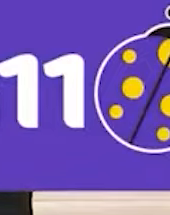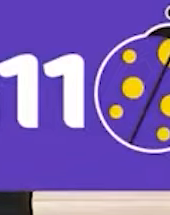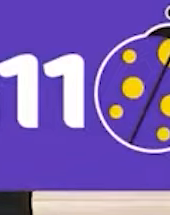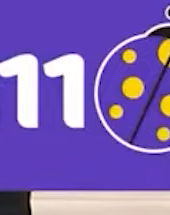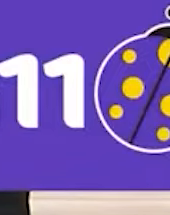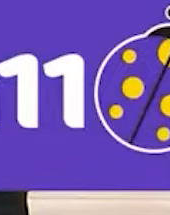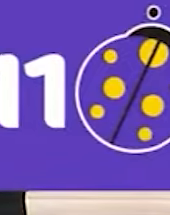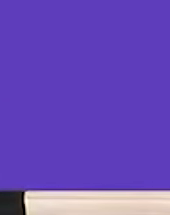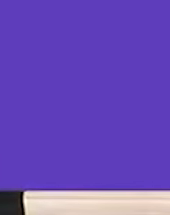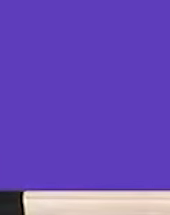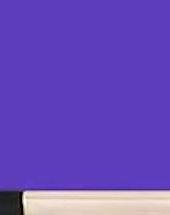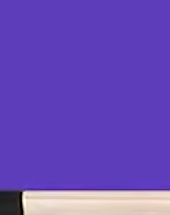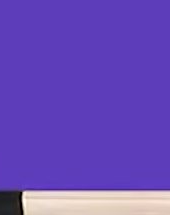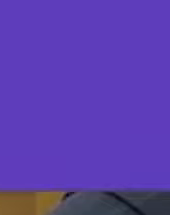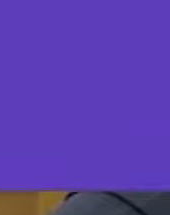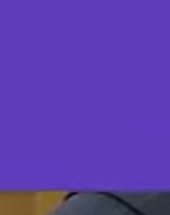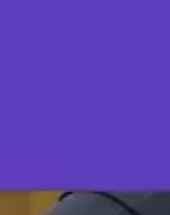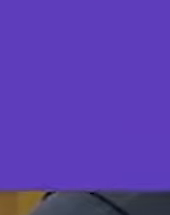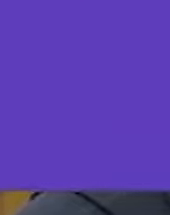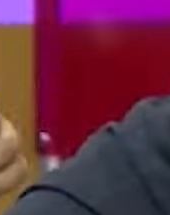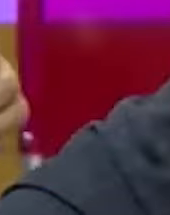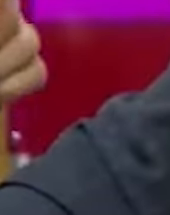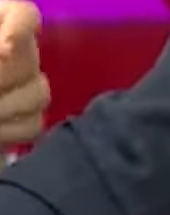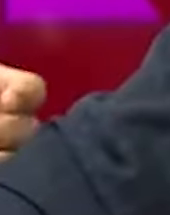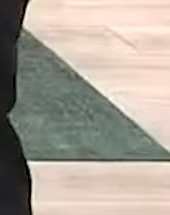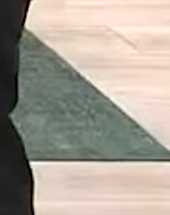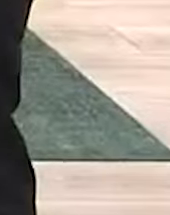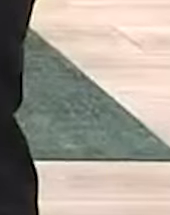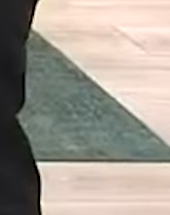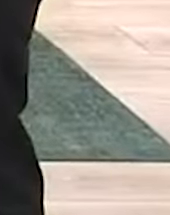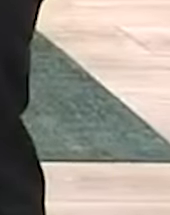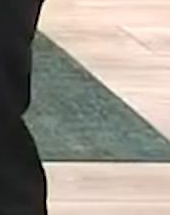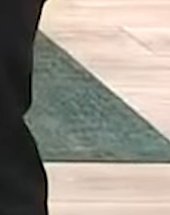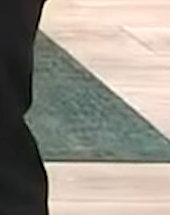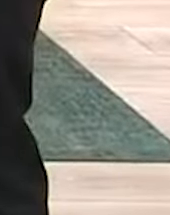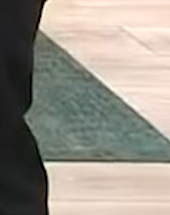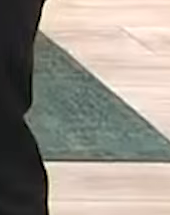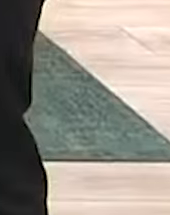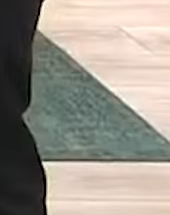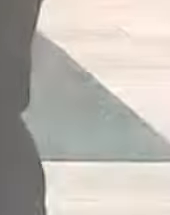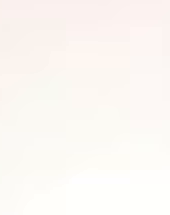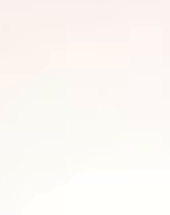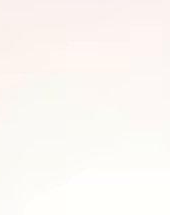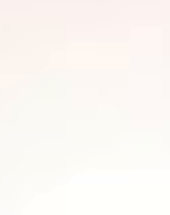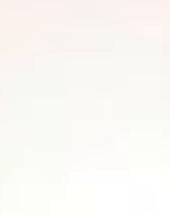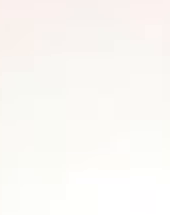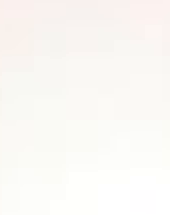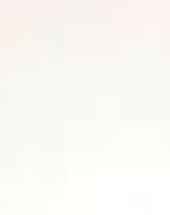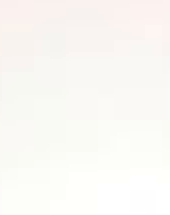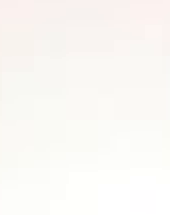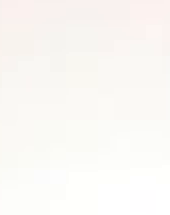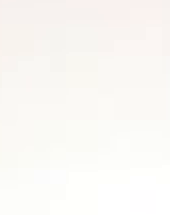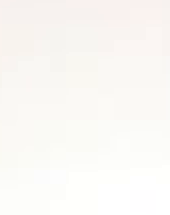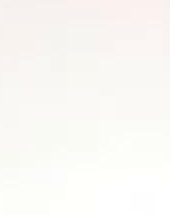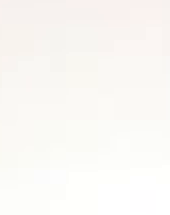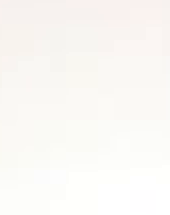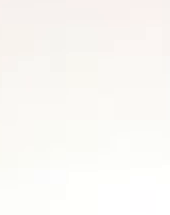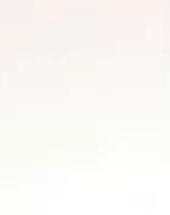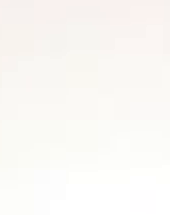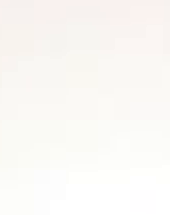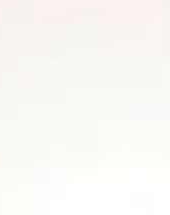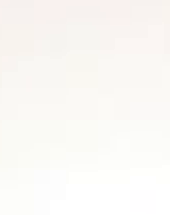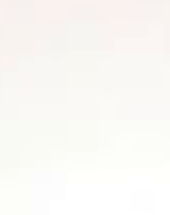ya. Sıcak yağ orada problem. Donması değil aslında. Mesela onlar aslında şey de değil. Soğuk sıcaklık. Patatesin dilimlenmiş hali değil. Patatesin püre